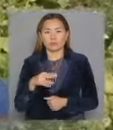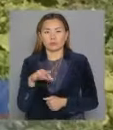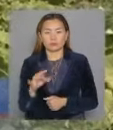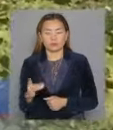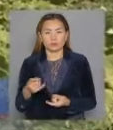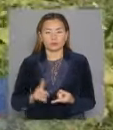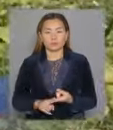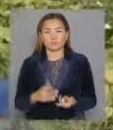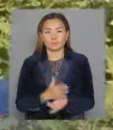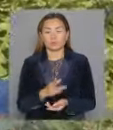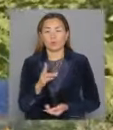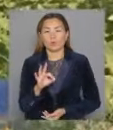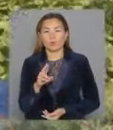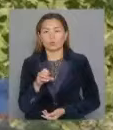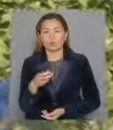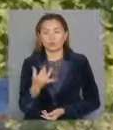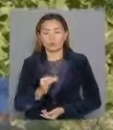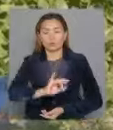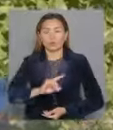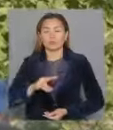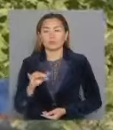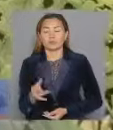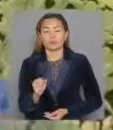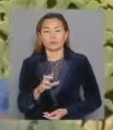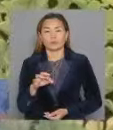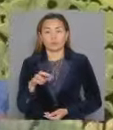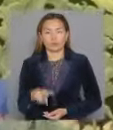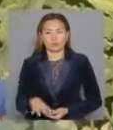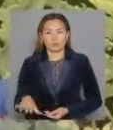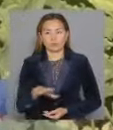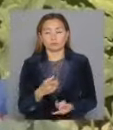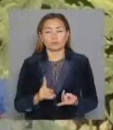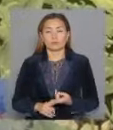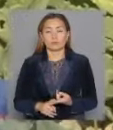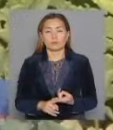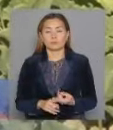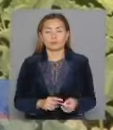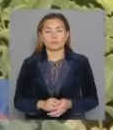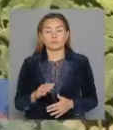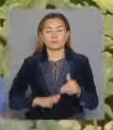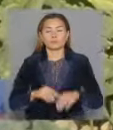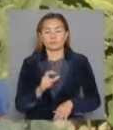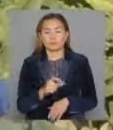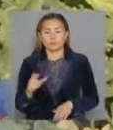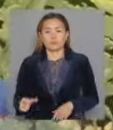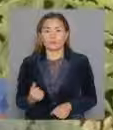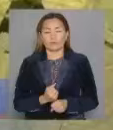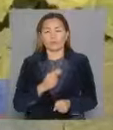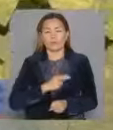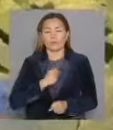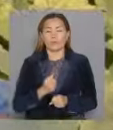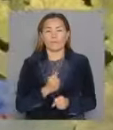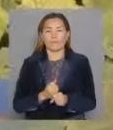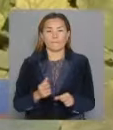ауданына қарасты Көктоғай, Өрлік, Еспол, Елтай аудандарын осыған орай жергілікті сала мамандары тиісінше жұмыстар